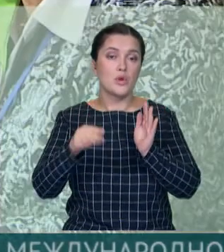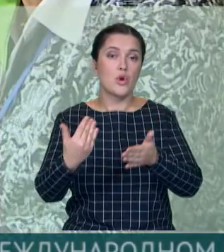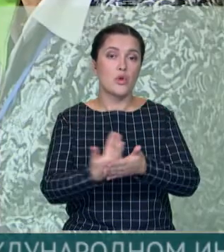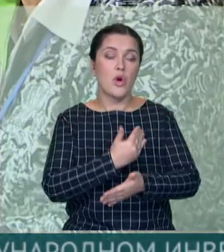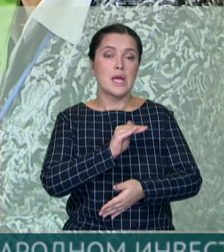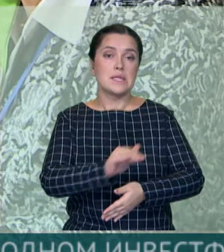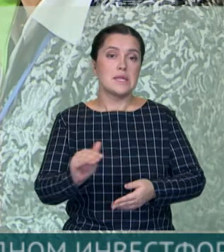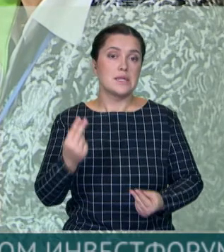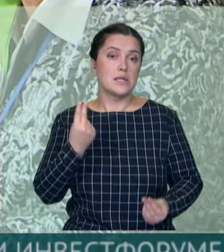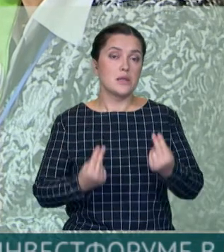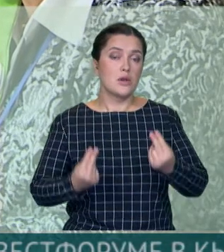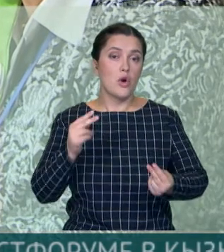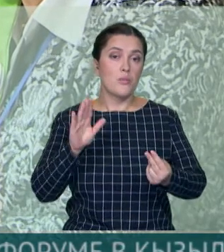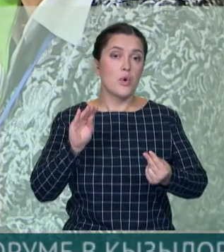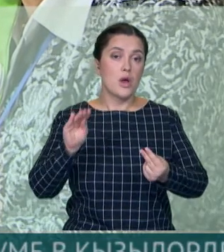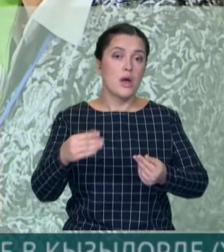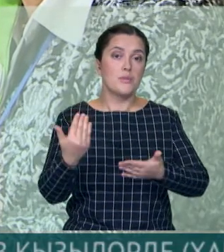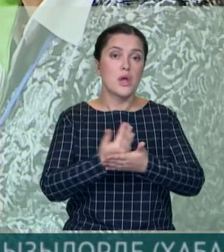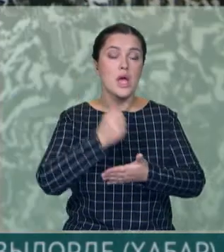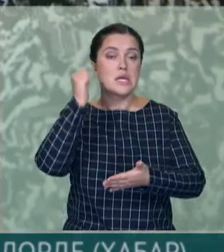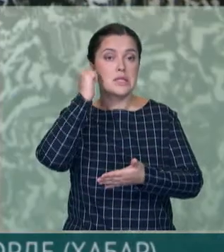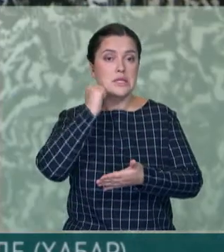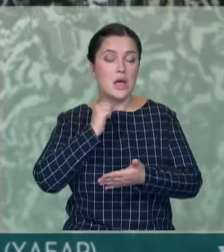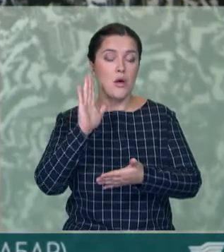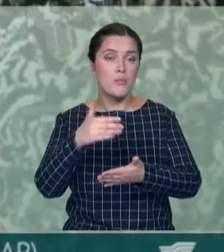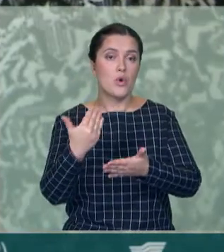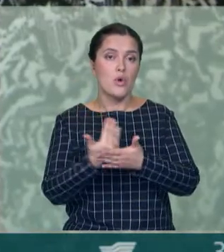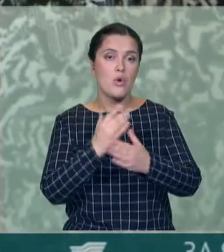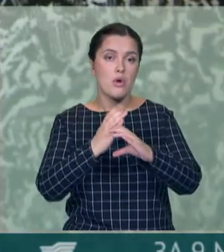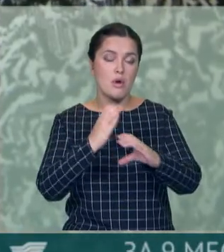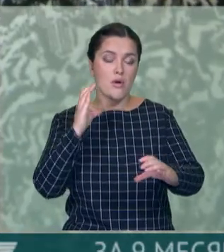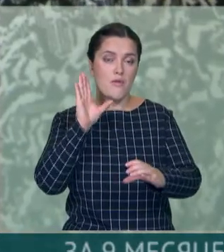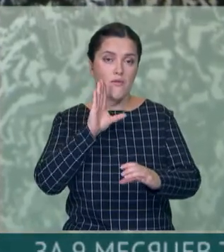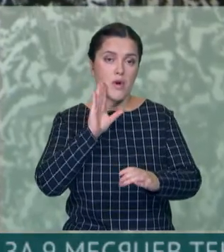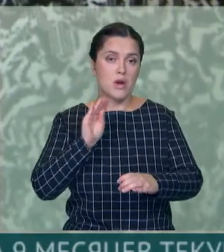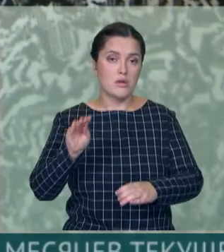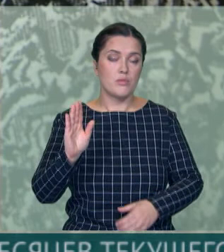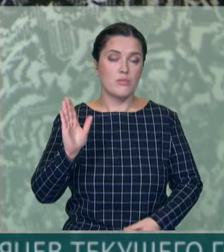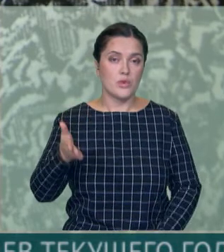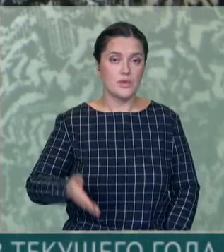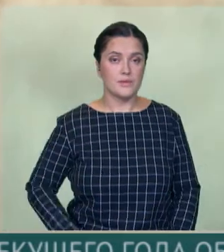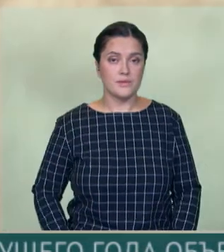миллионов тенге. Появятся также новые детские площадки и обновятся старые водопроводные сети.